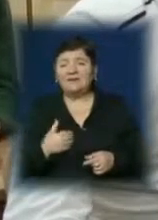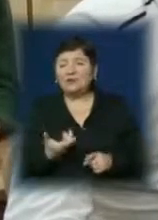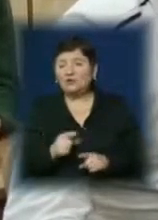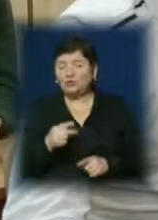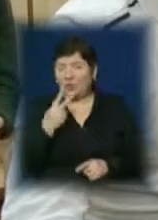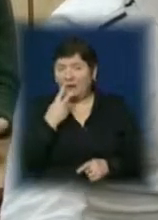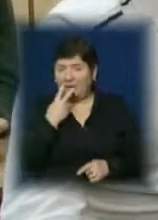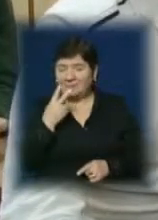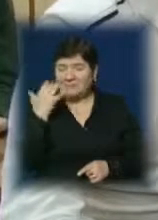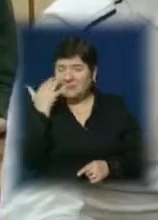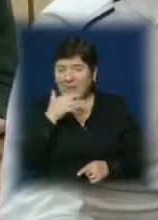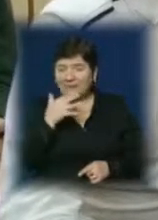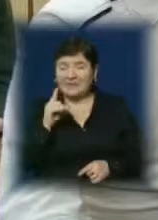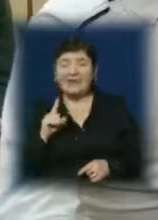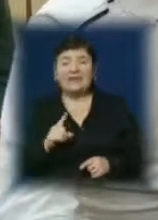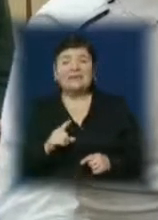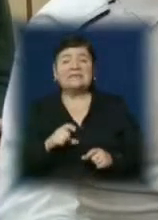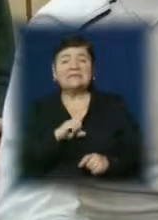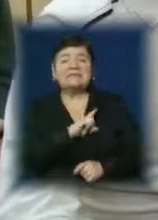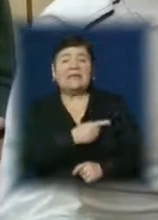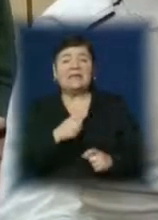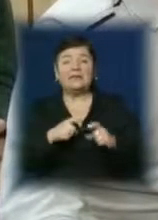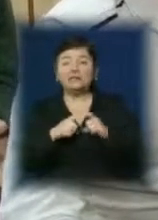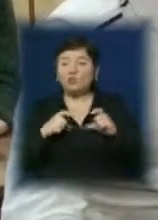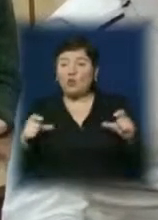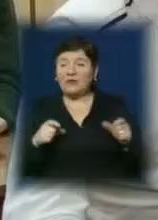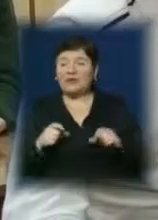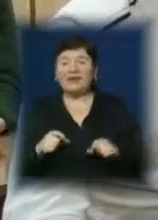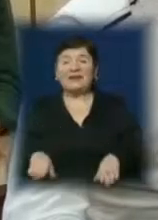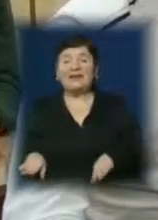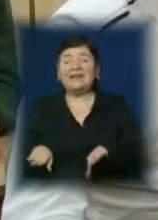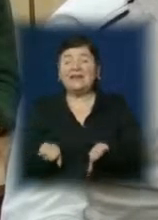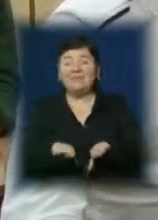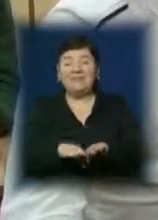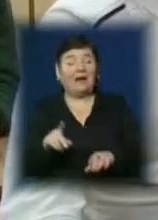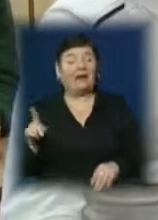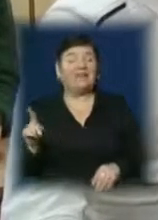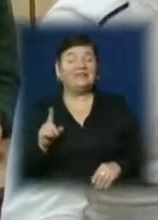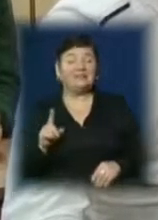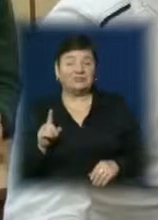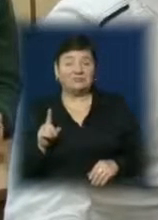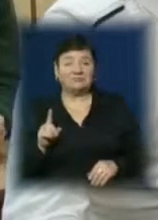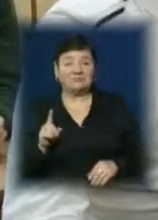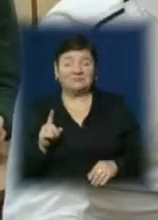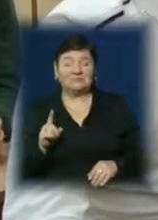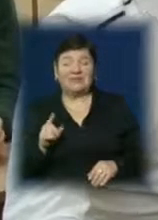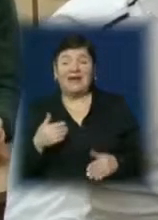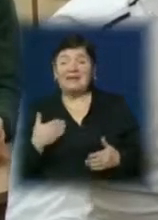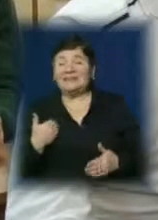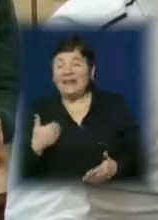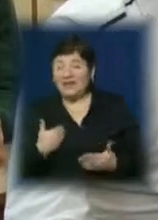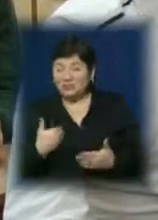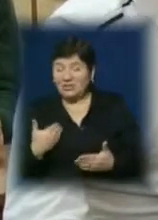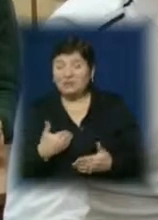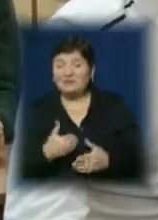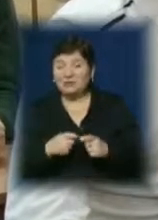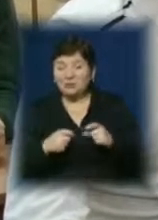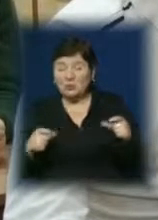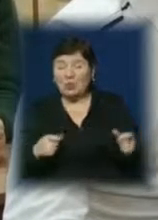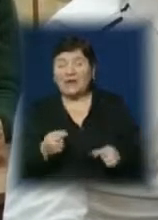були. Запам'ятають поїздку ужгородці не лише на знятому однокласницею відео, але й набутими новими друзями та відомими раніше лише на